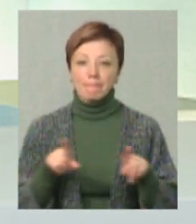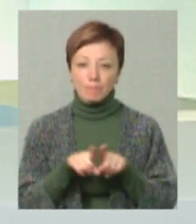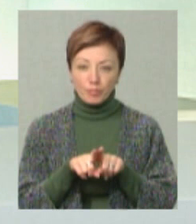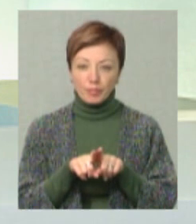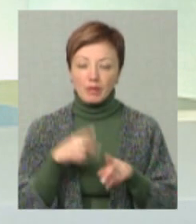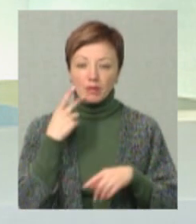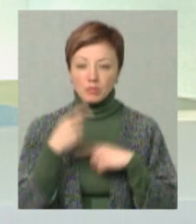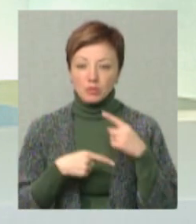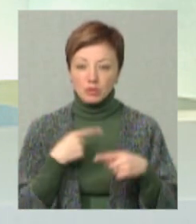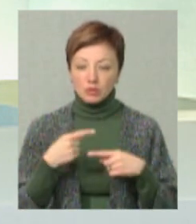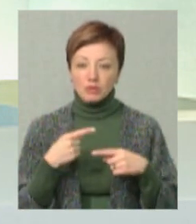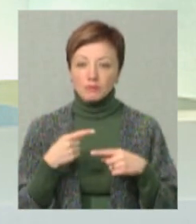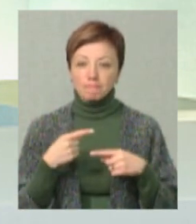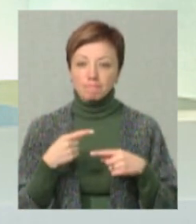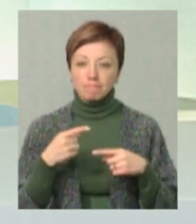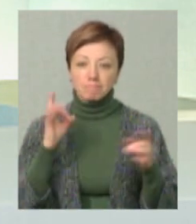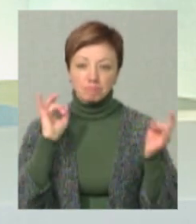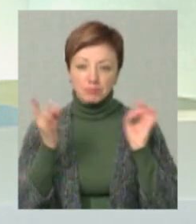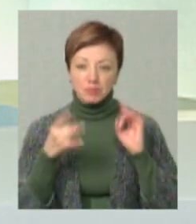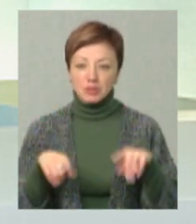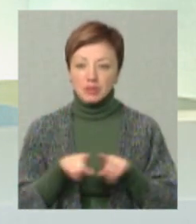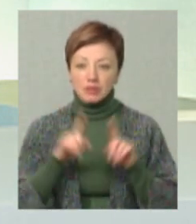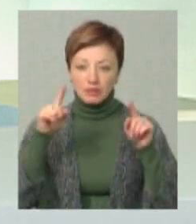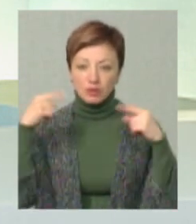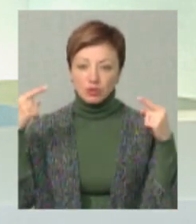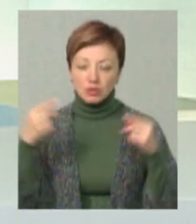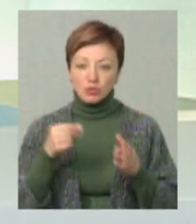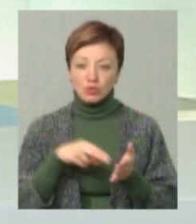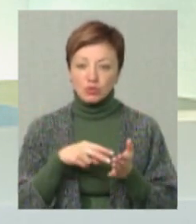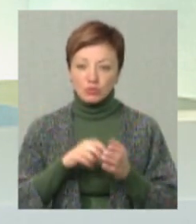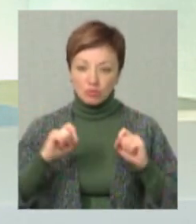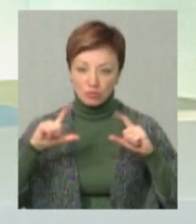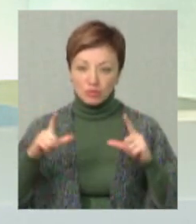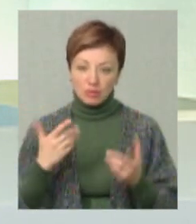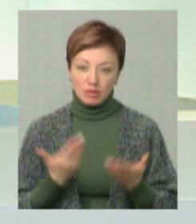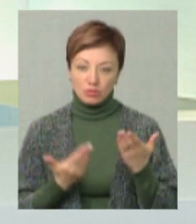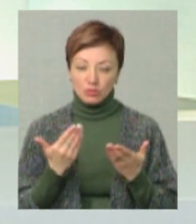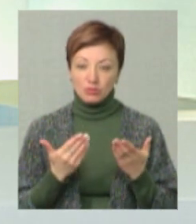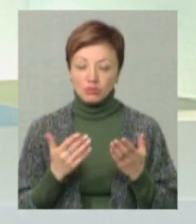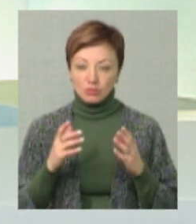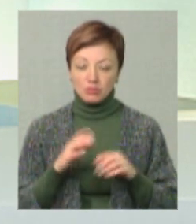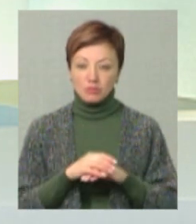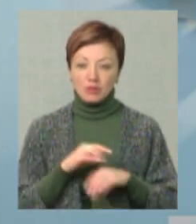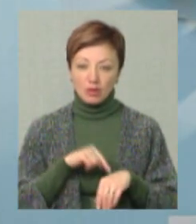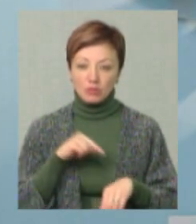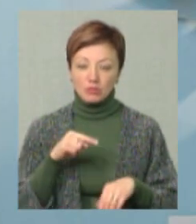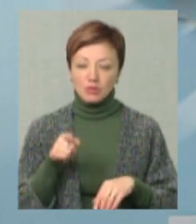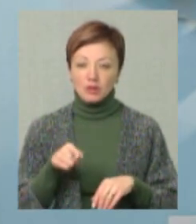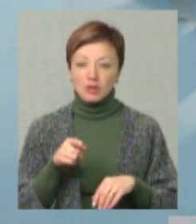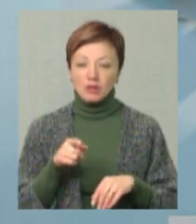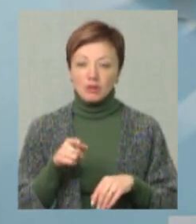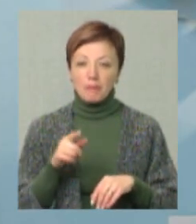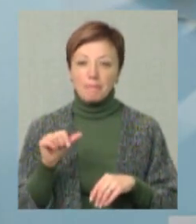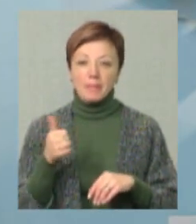також постійно б'ють на сполох при таких величезних стрибках цін. За